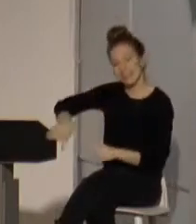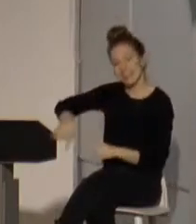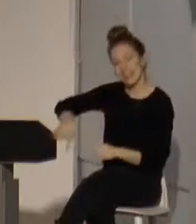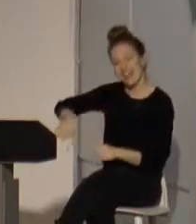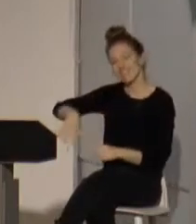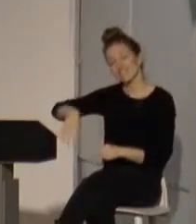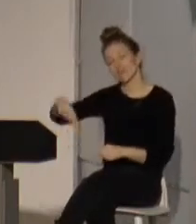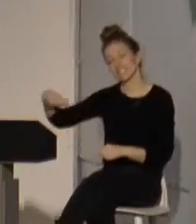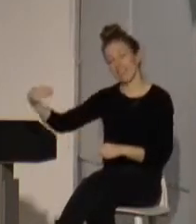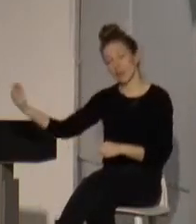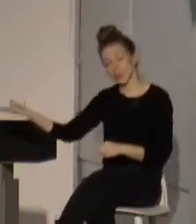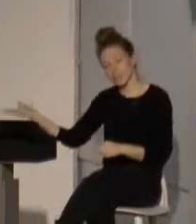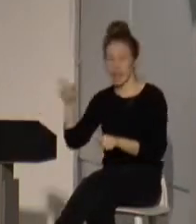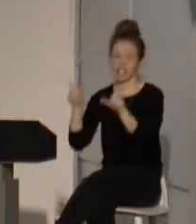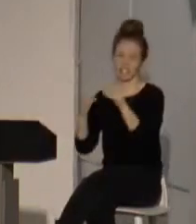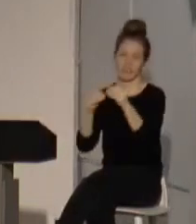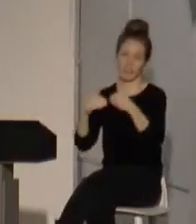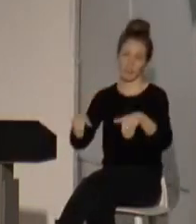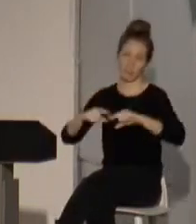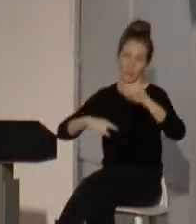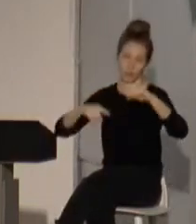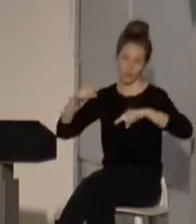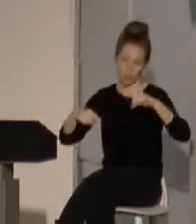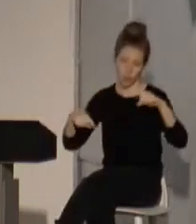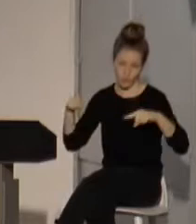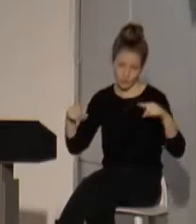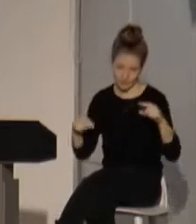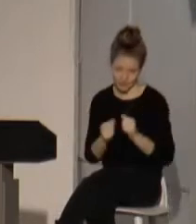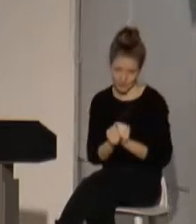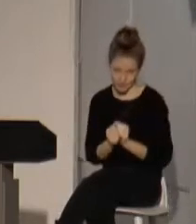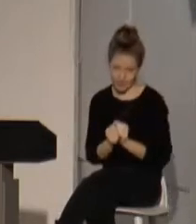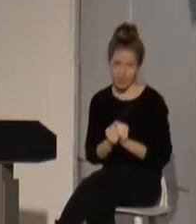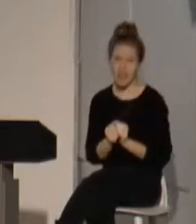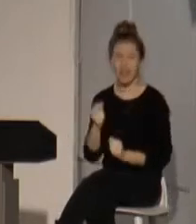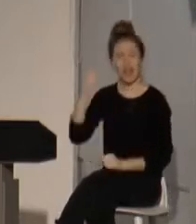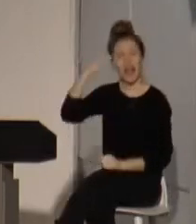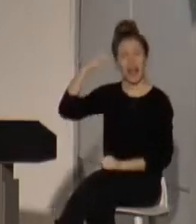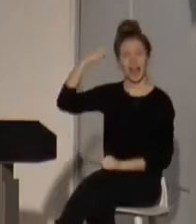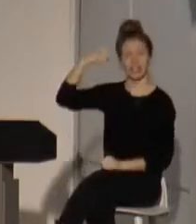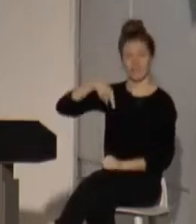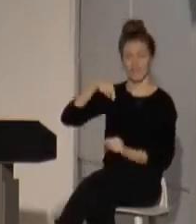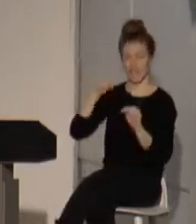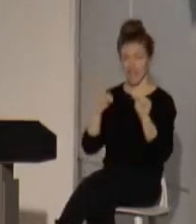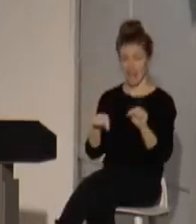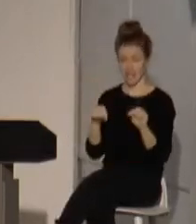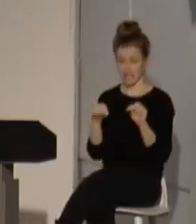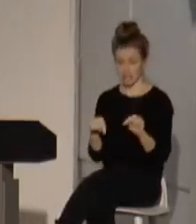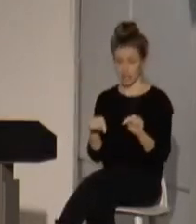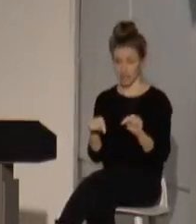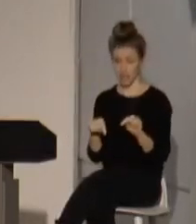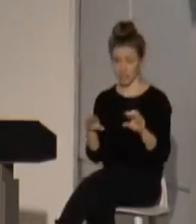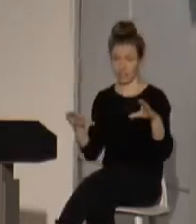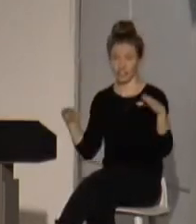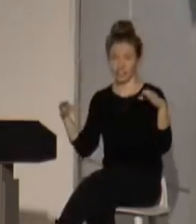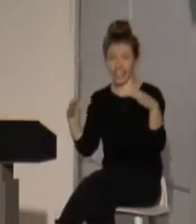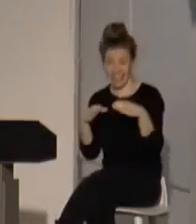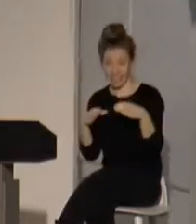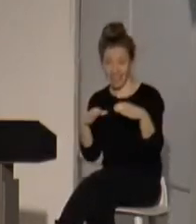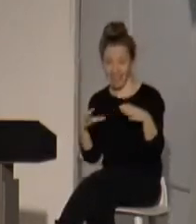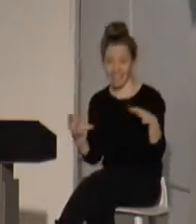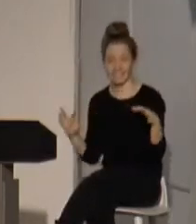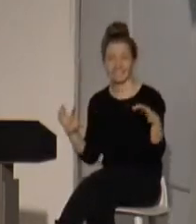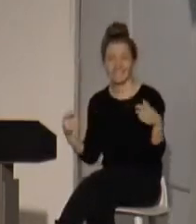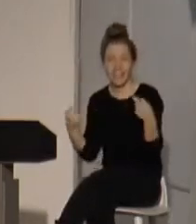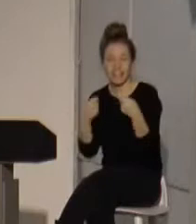החוצה אנשים עם מוגבלויות שונות. והתובנה הזאת היא שחברה והקשר זה